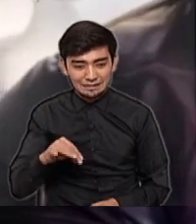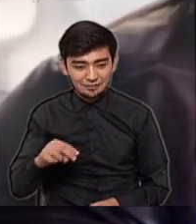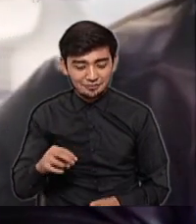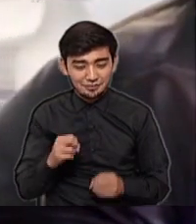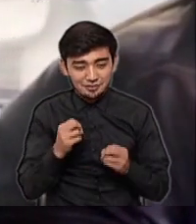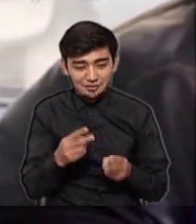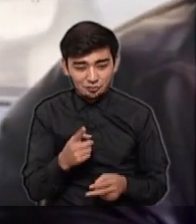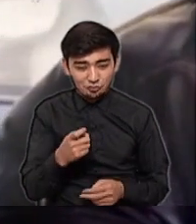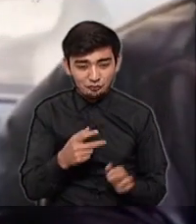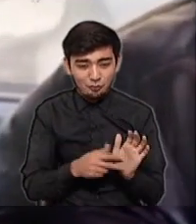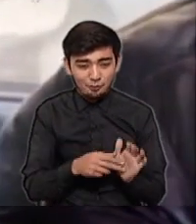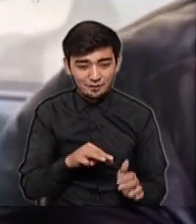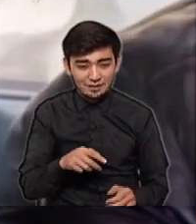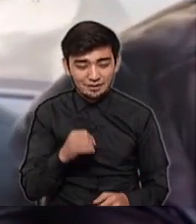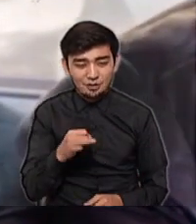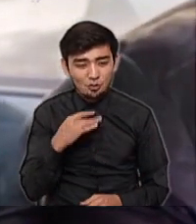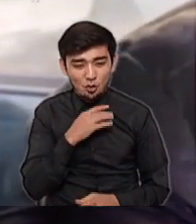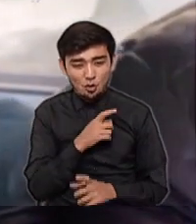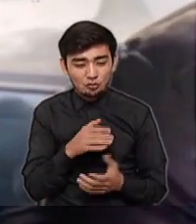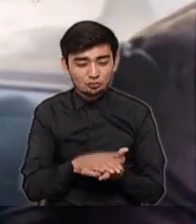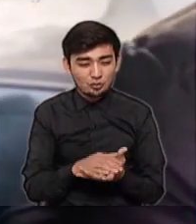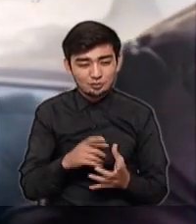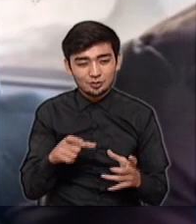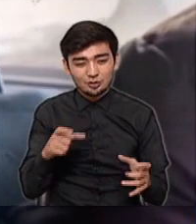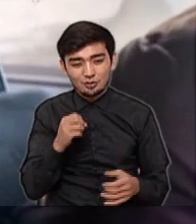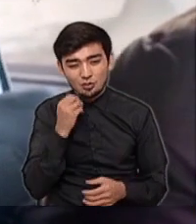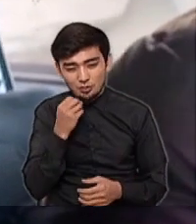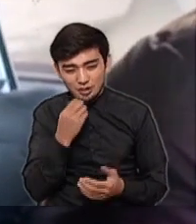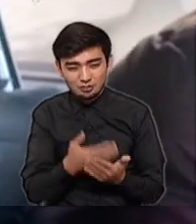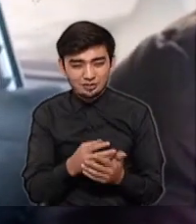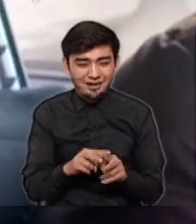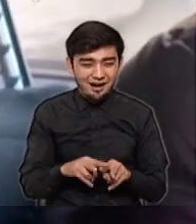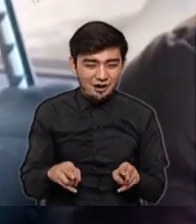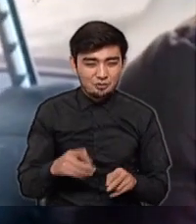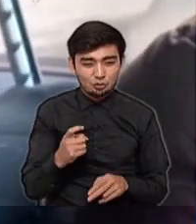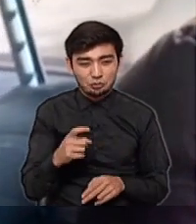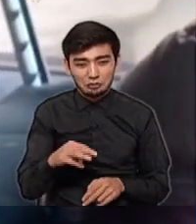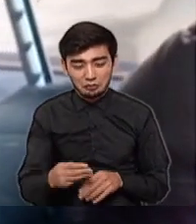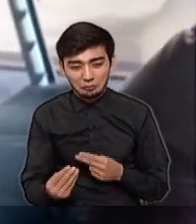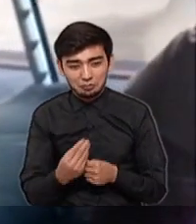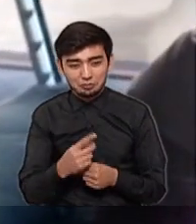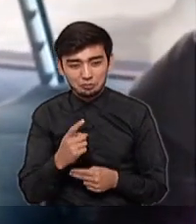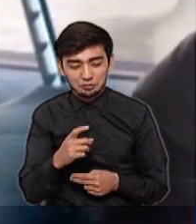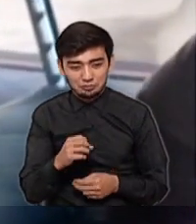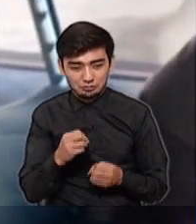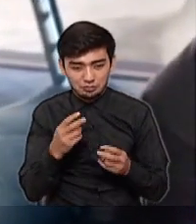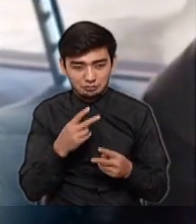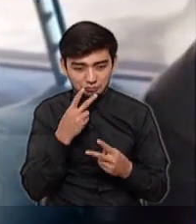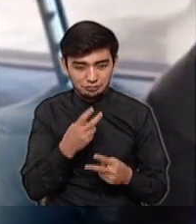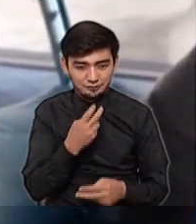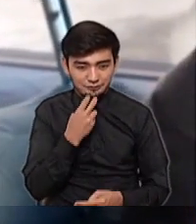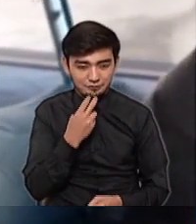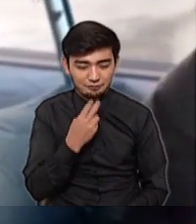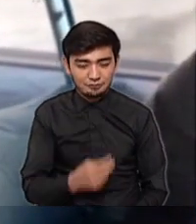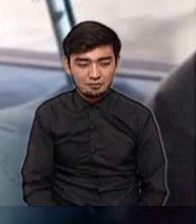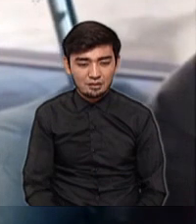я получила утром многие мои знакомые получили днем или после обеда примерно такие же суммы около 100 тенге Немного смешно